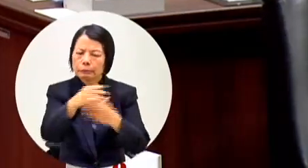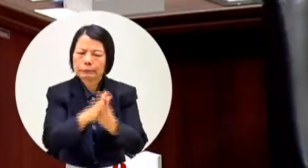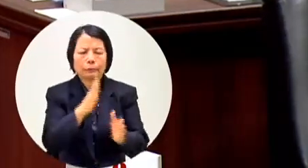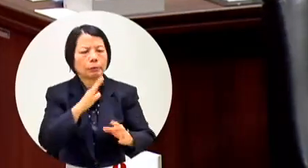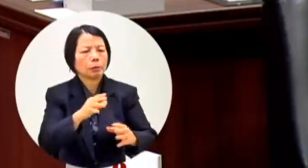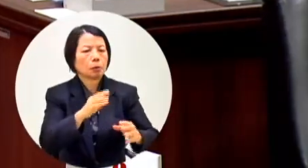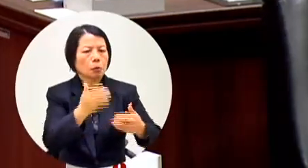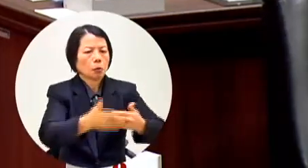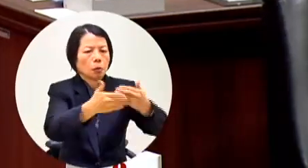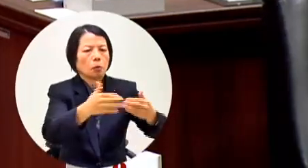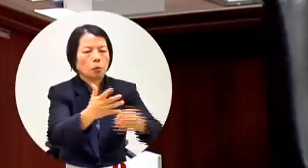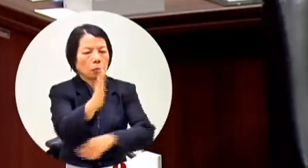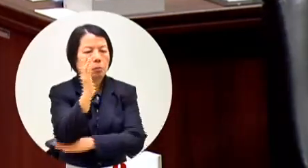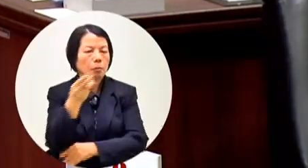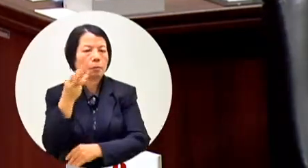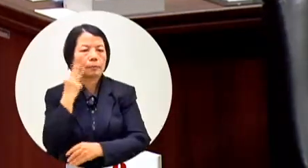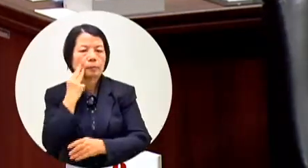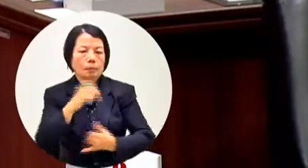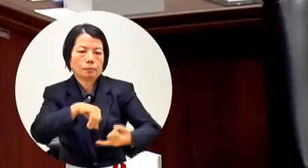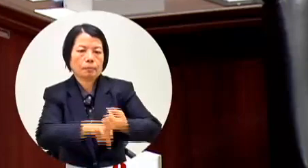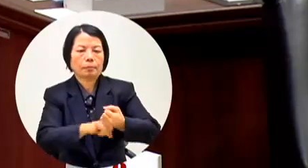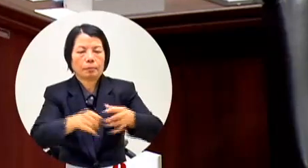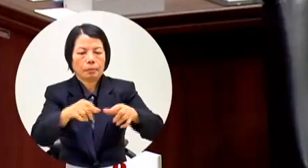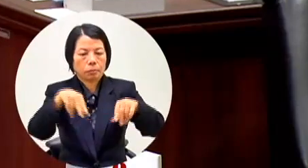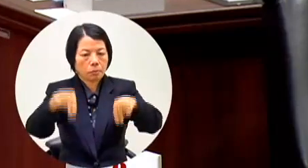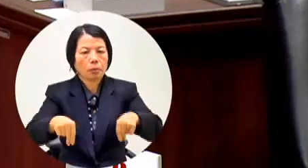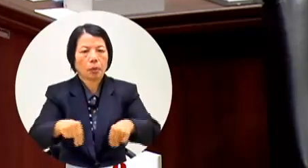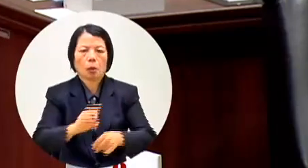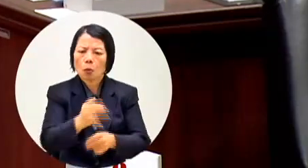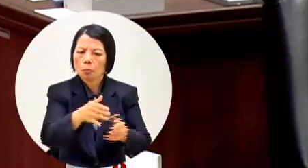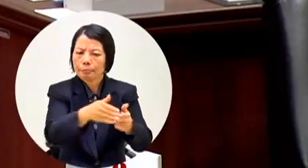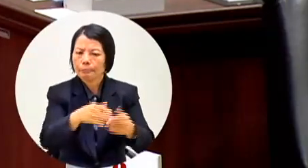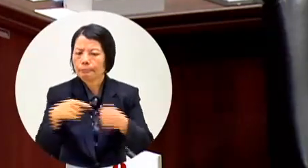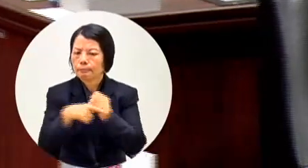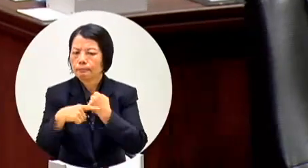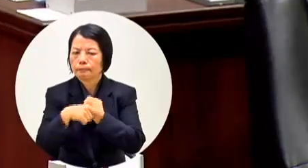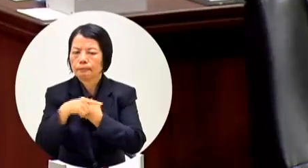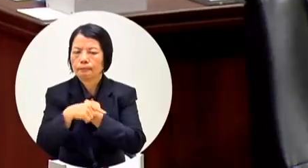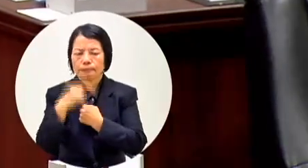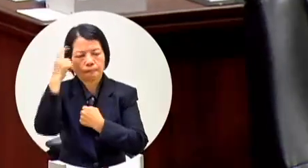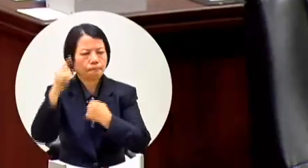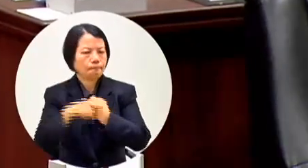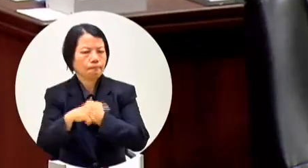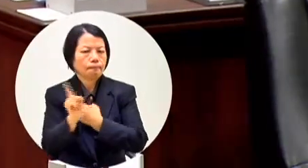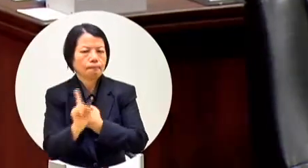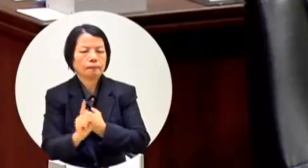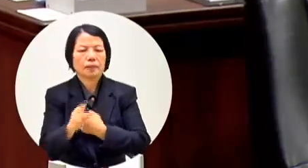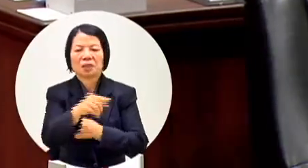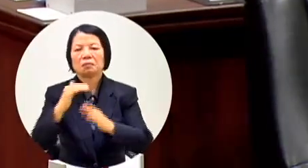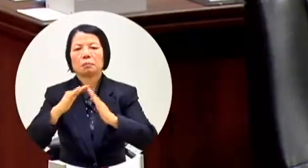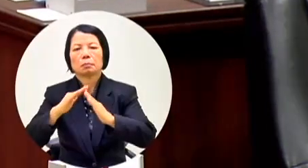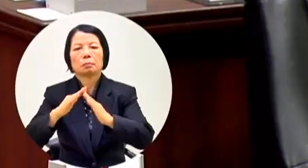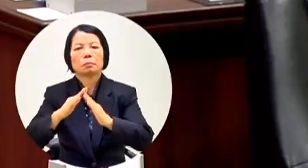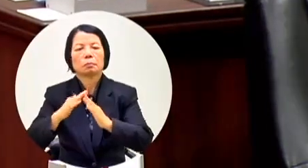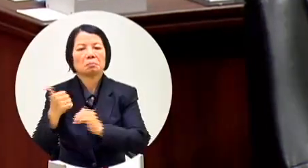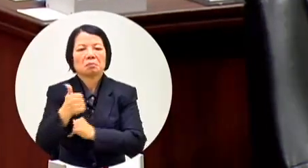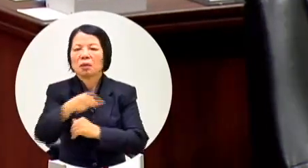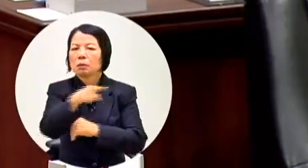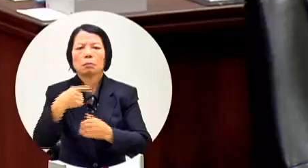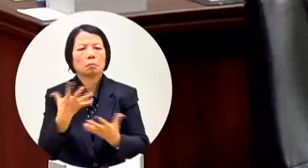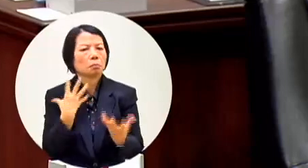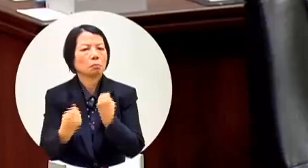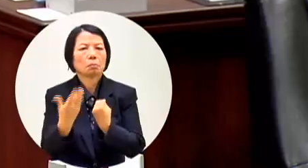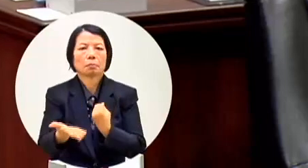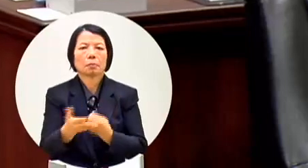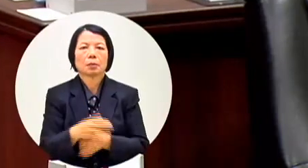的政治订单。他是带着什么样的意图？难道市长还不清楚吗？所以我要问，等一下请市长回答说 MOU